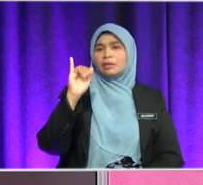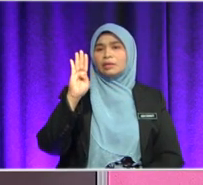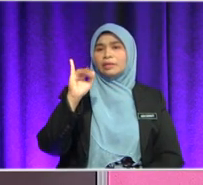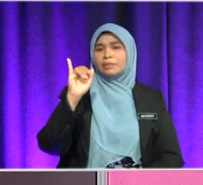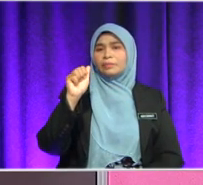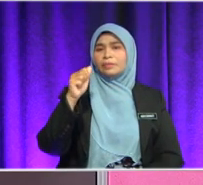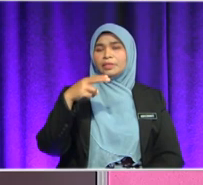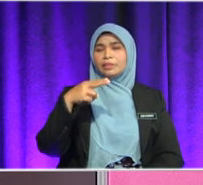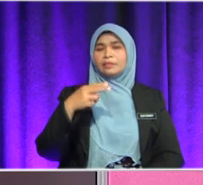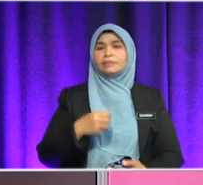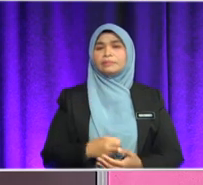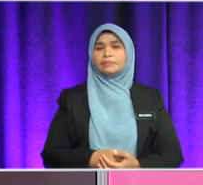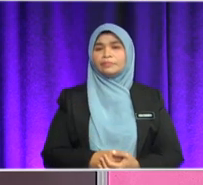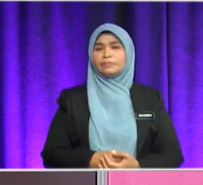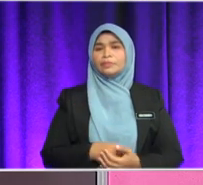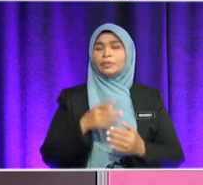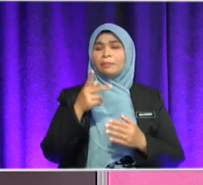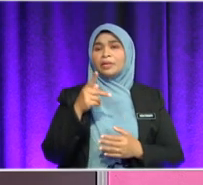Al ghaibiyah